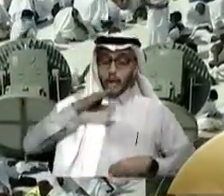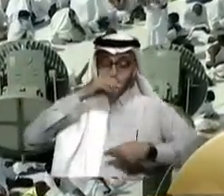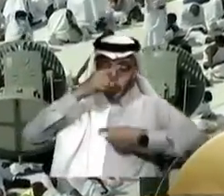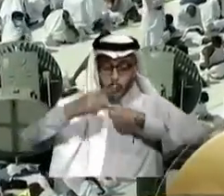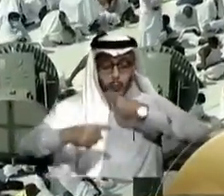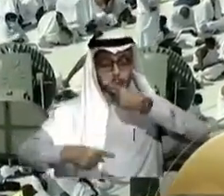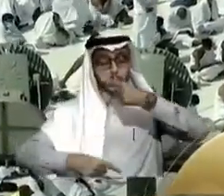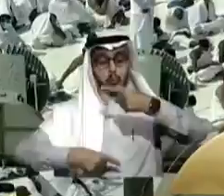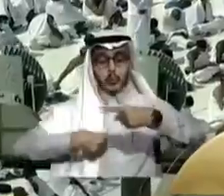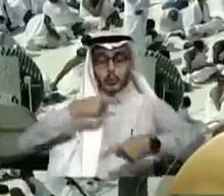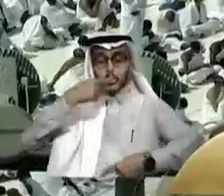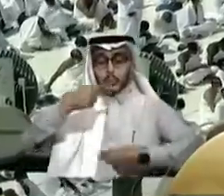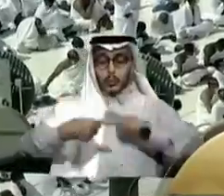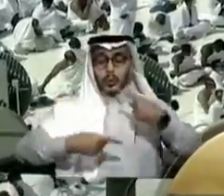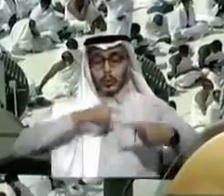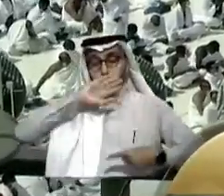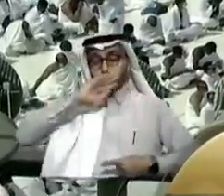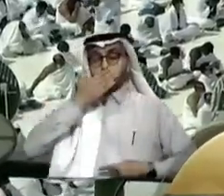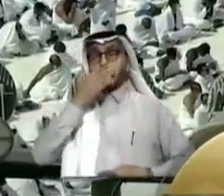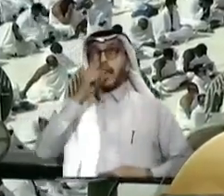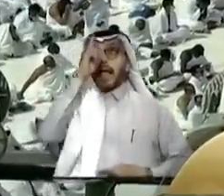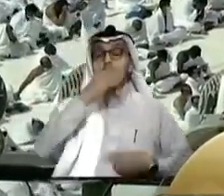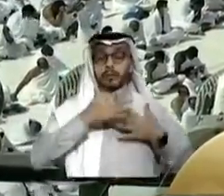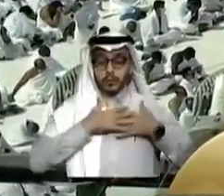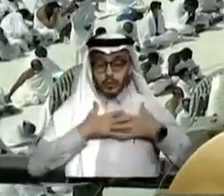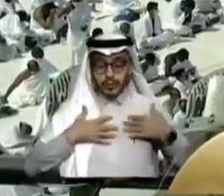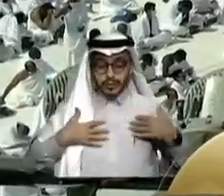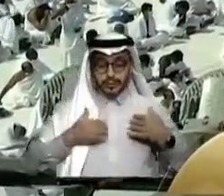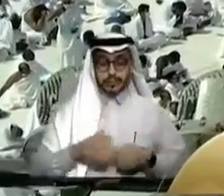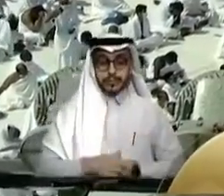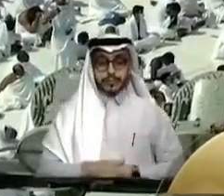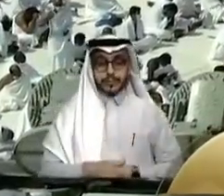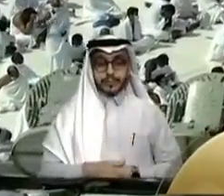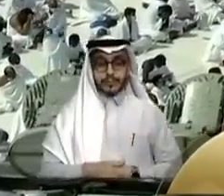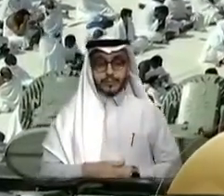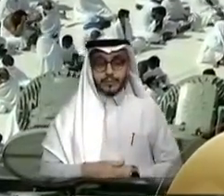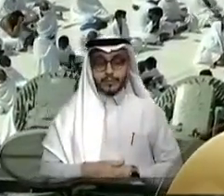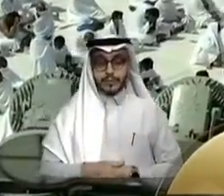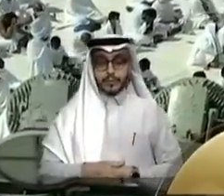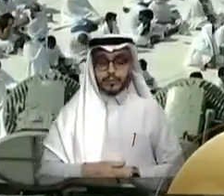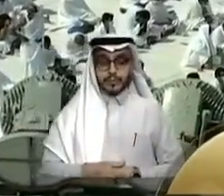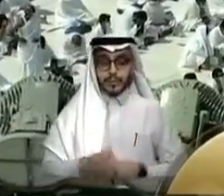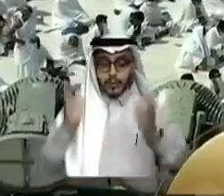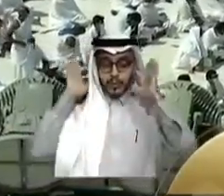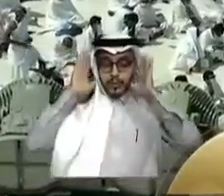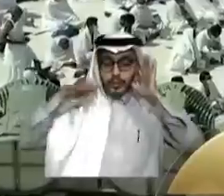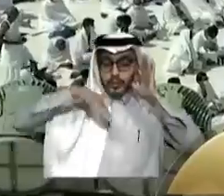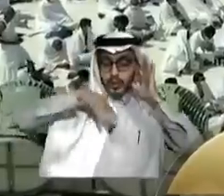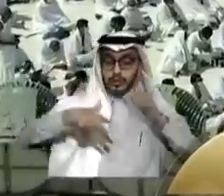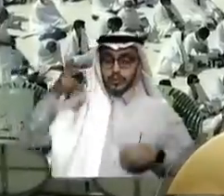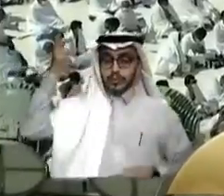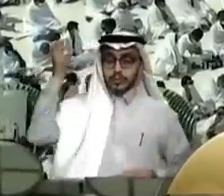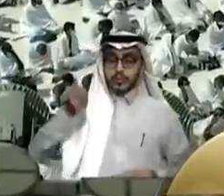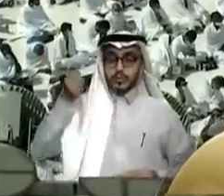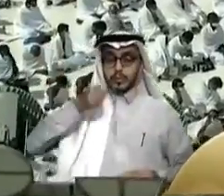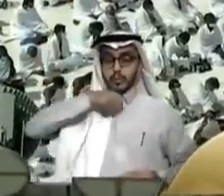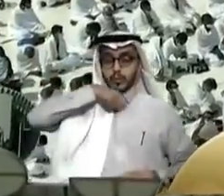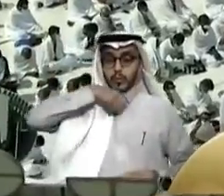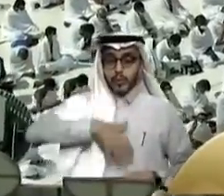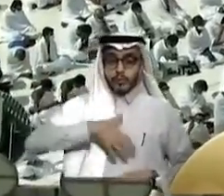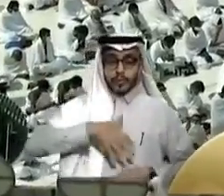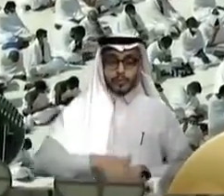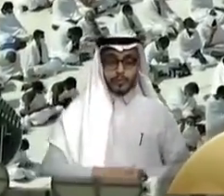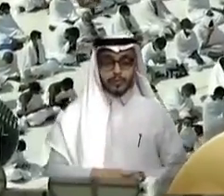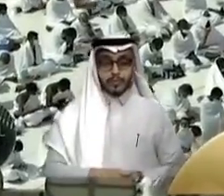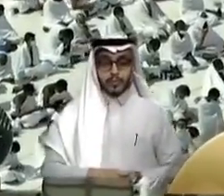استدامة ما يديم رضاه؟ هذا، وصلوا وسلموا على محمد بن عبد